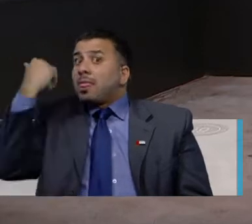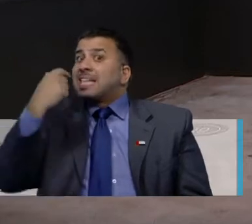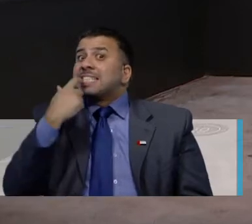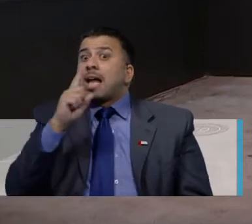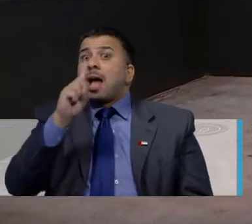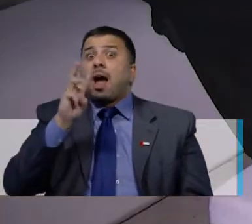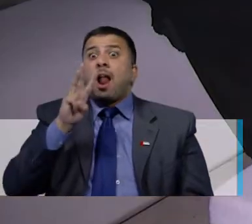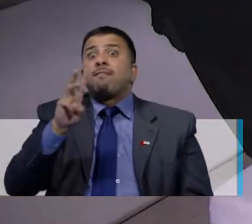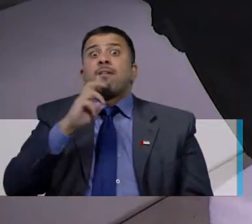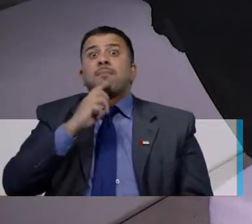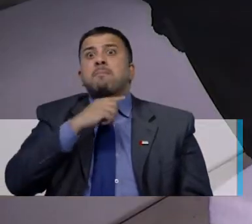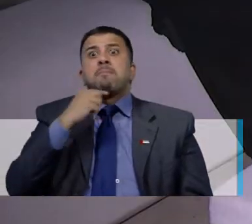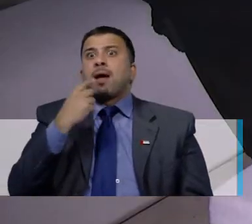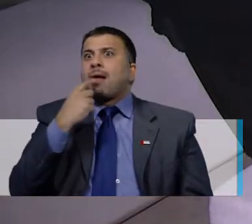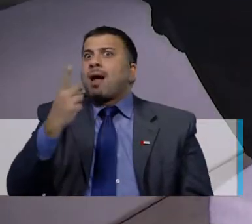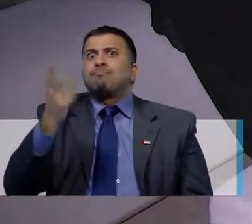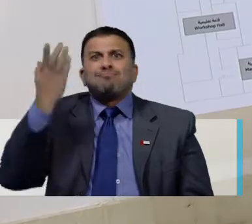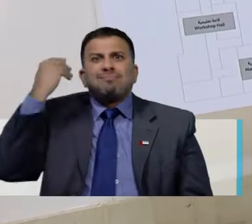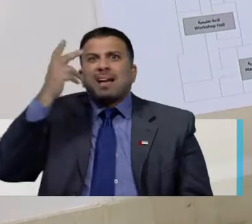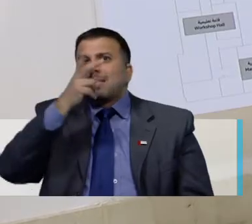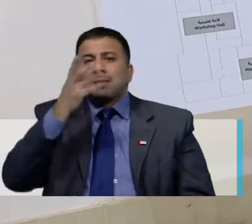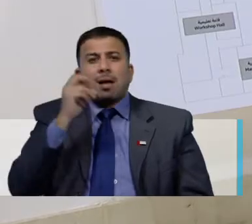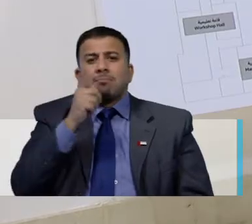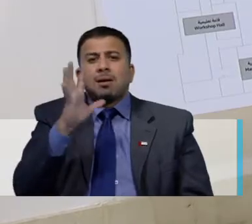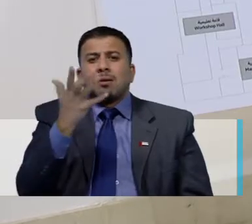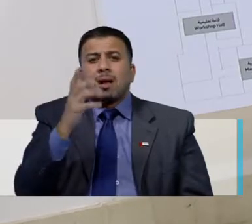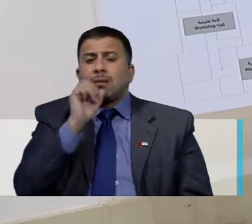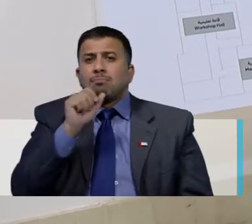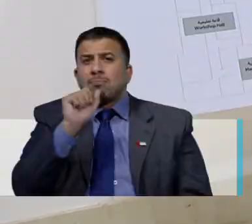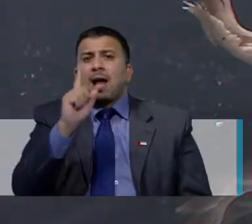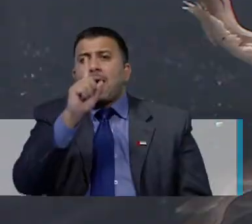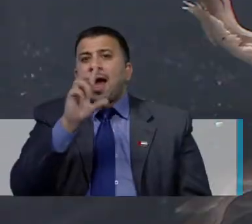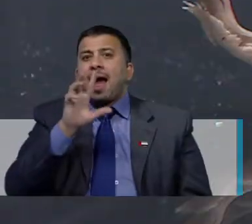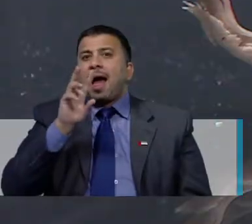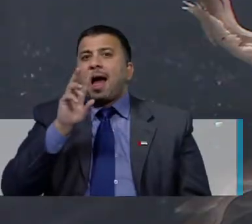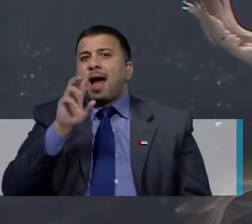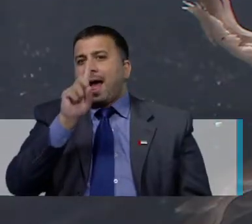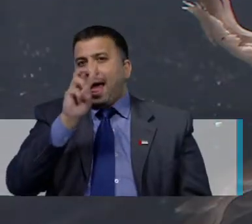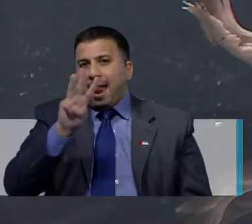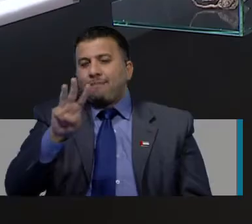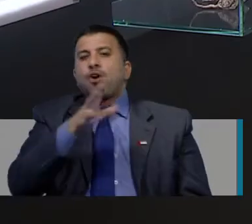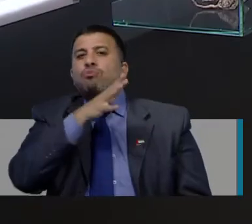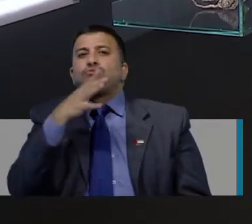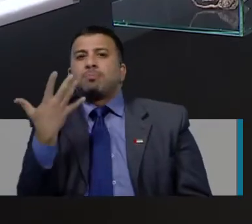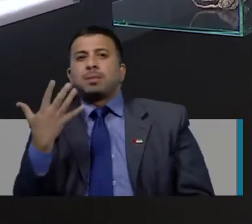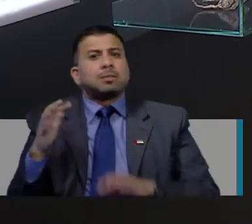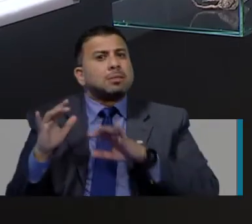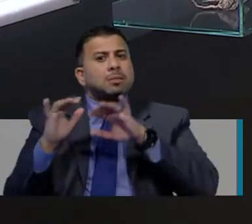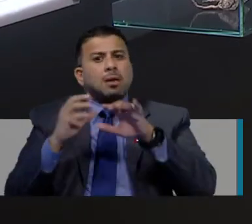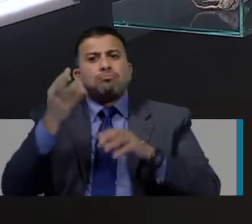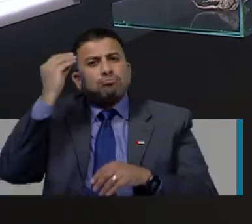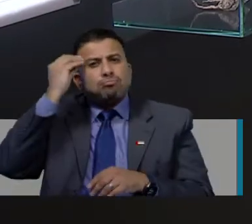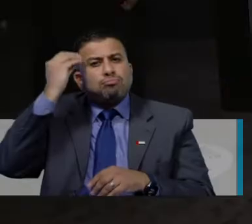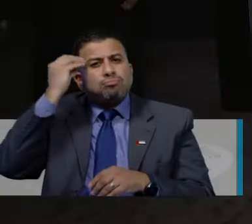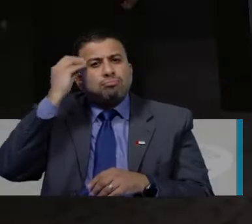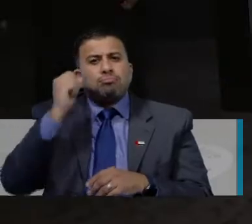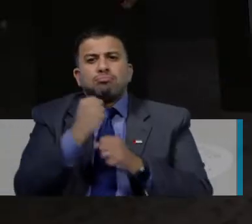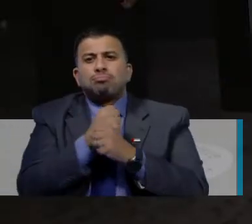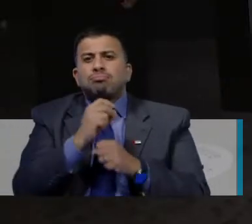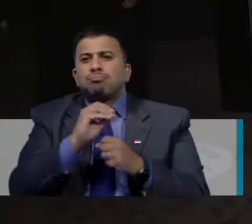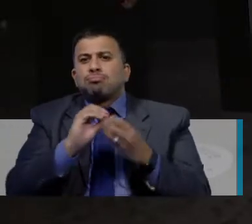مركز الذيد للحياة الفطرية فقد استقبل نحو 1,500 زائر يتعرفون على مكونات تعكس